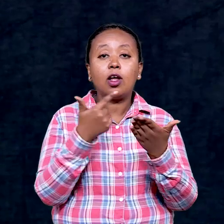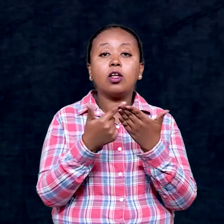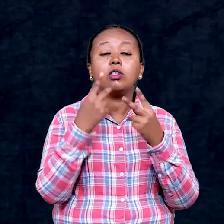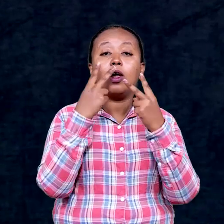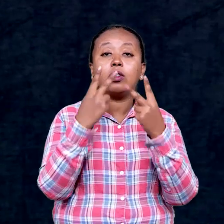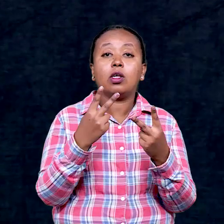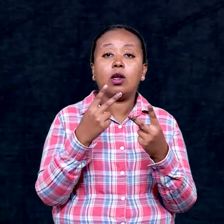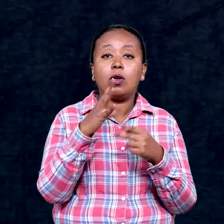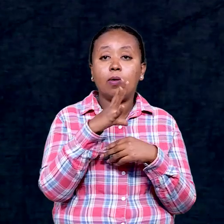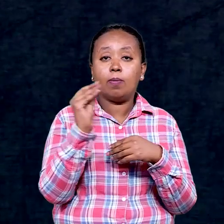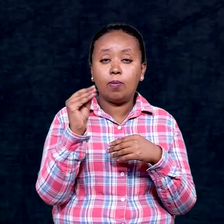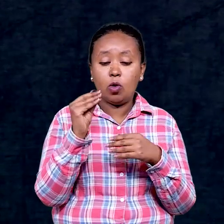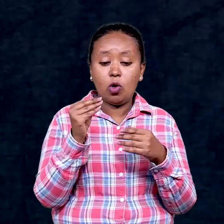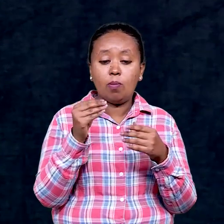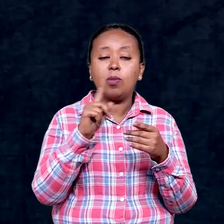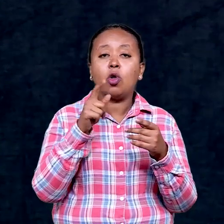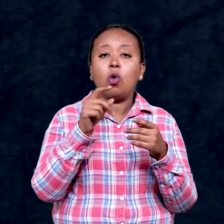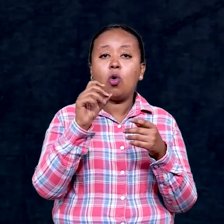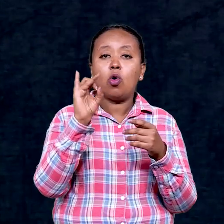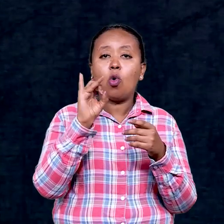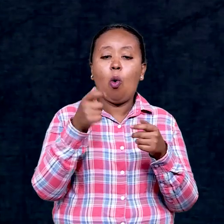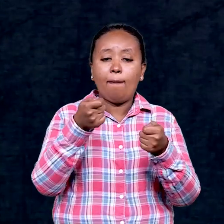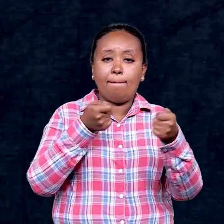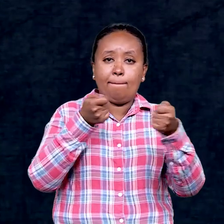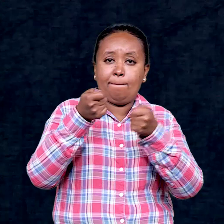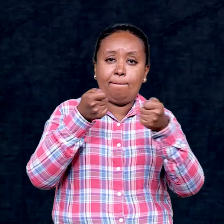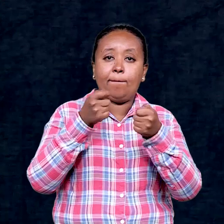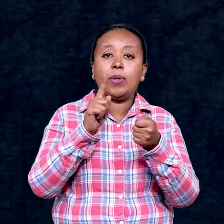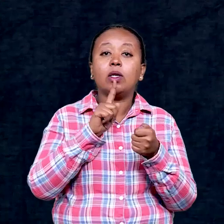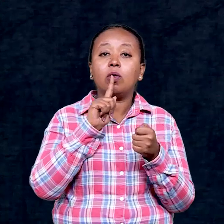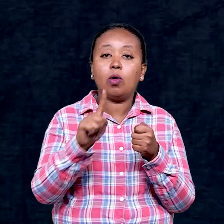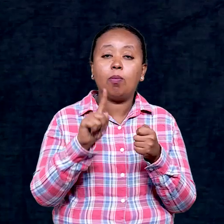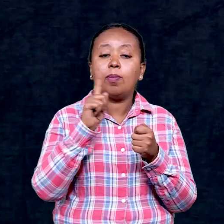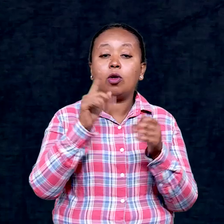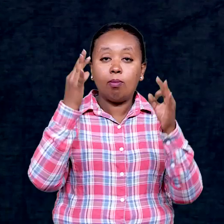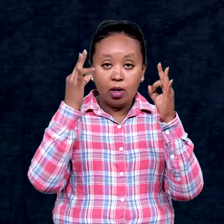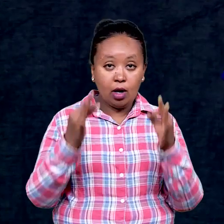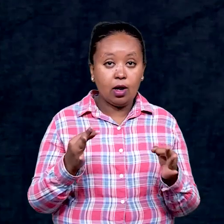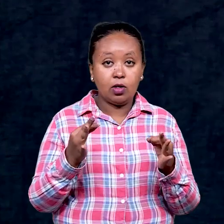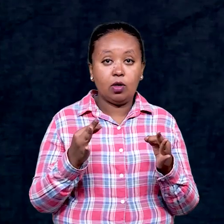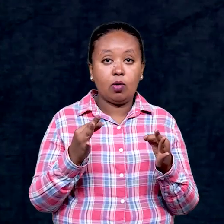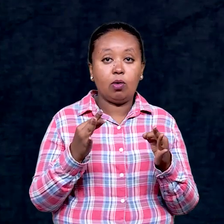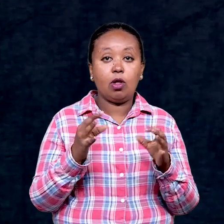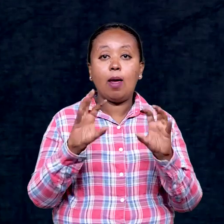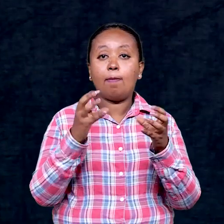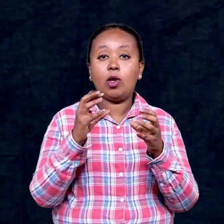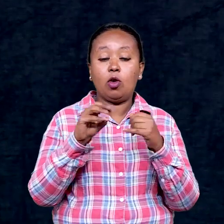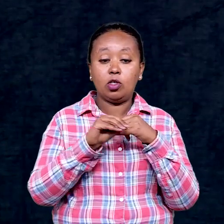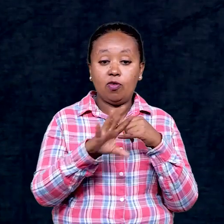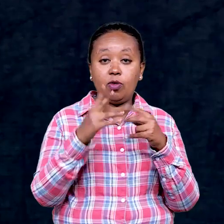ከሱ አንጻር ነው እና ልጓሙ ምንድነው በምንድነው የሚረጋገጠው ምናልባት የሚዲያውን